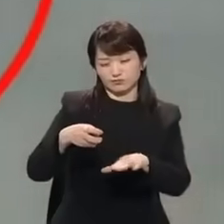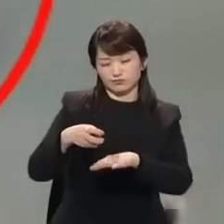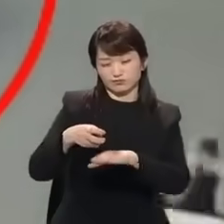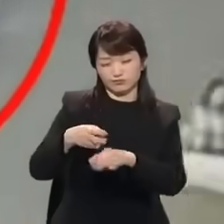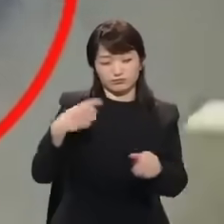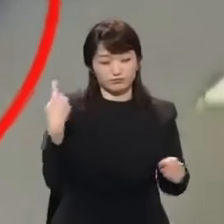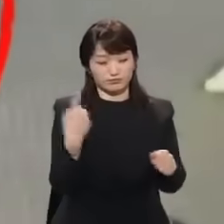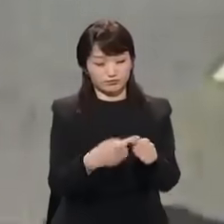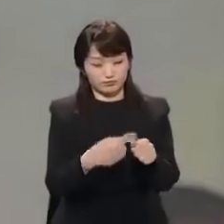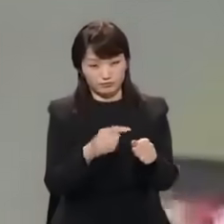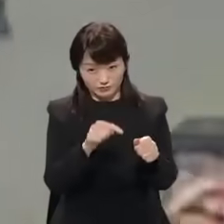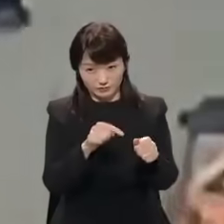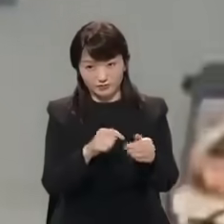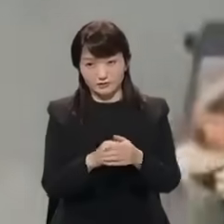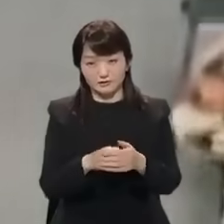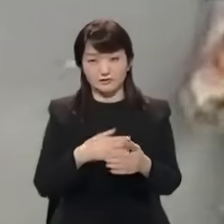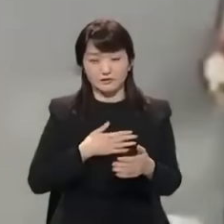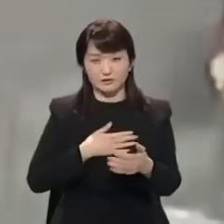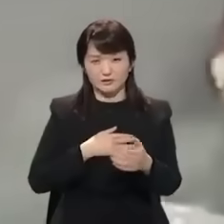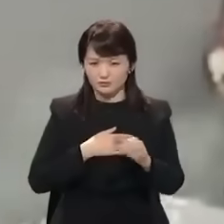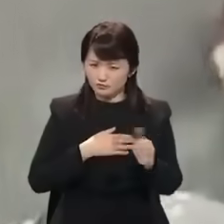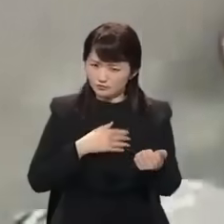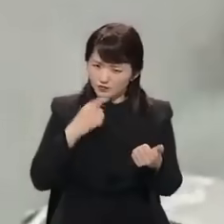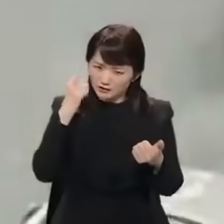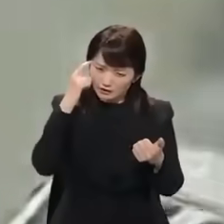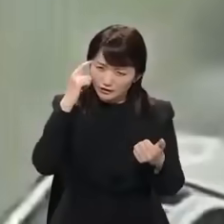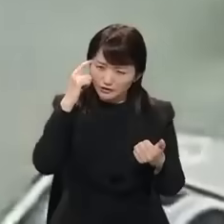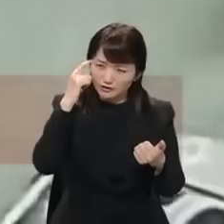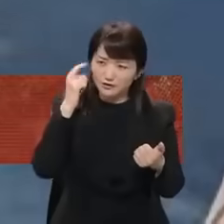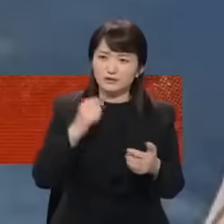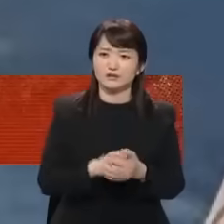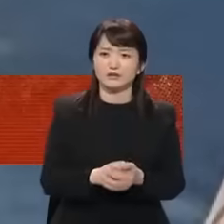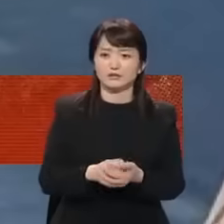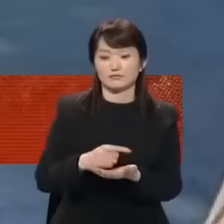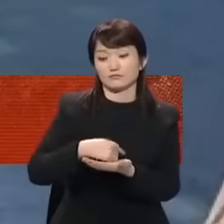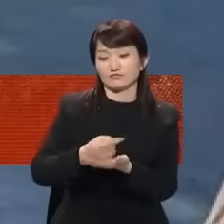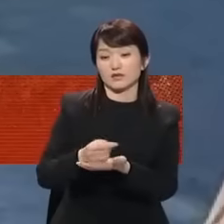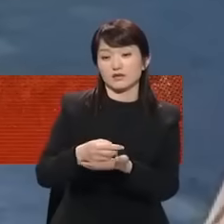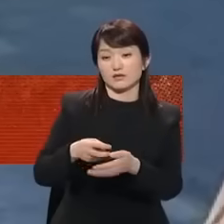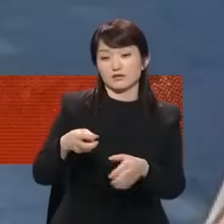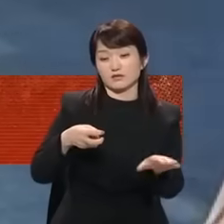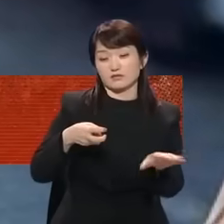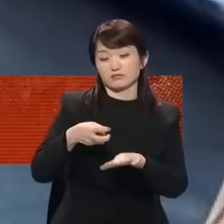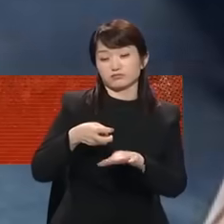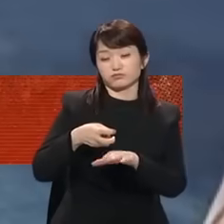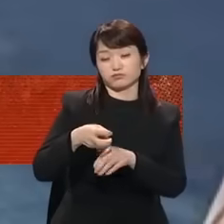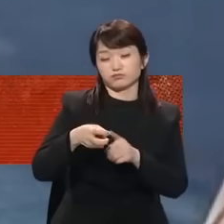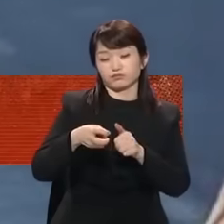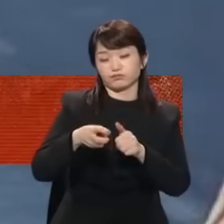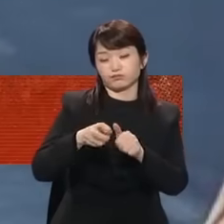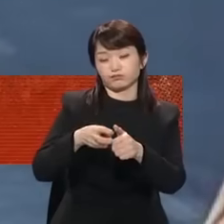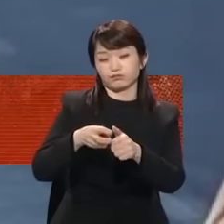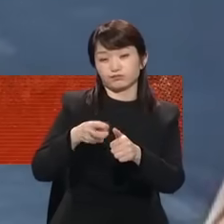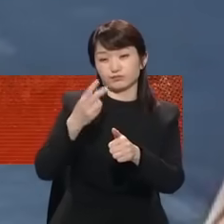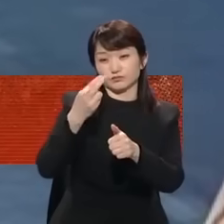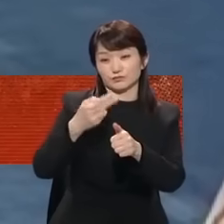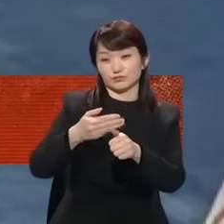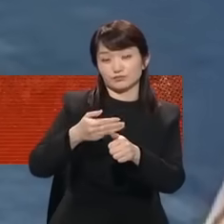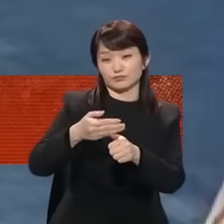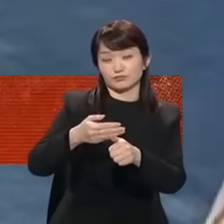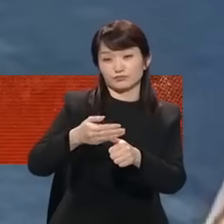그러니까 이대로는 내가 죽겠구나 싶었다고 합니다. 근데 이제 아이고. 속도를 더 내면서 결국에는 창문을 탁 열어버렸대요. 그러면 창문을 탁